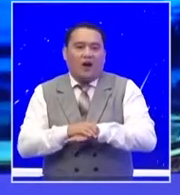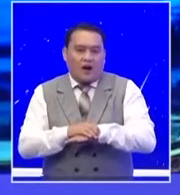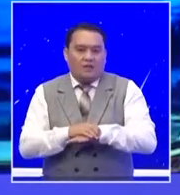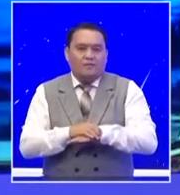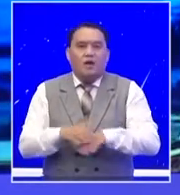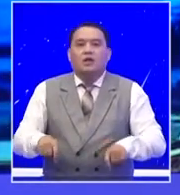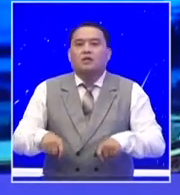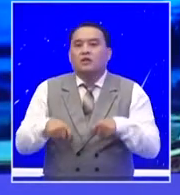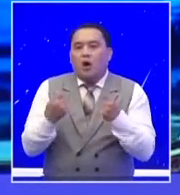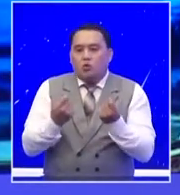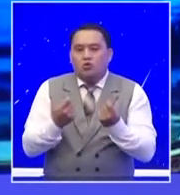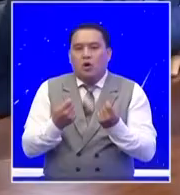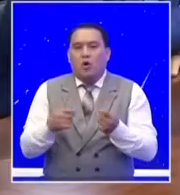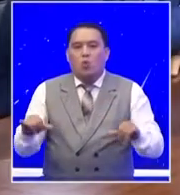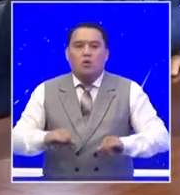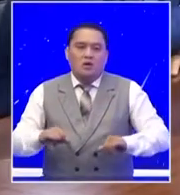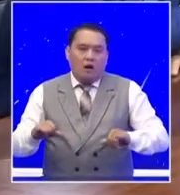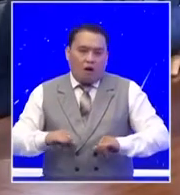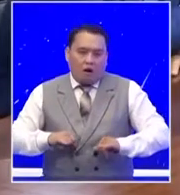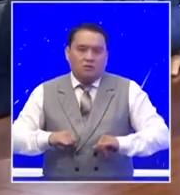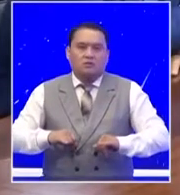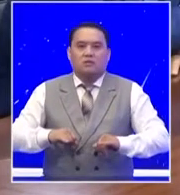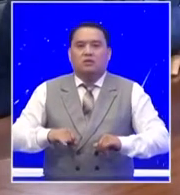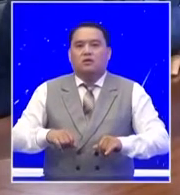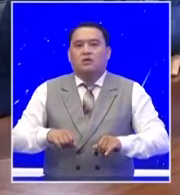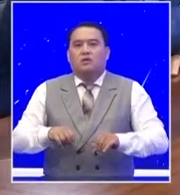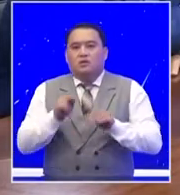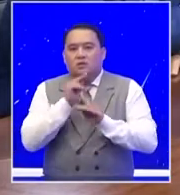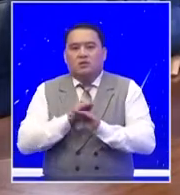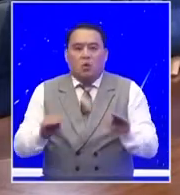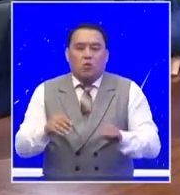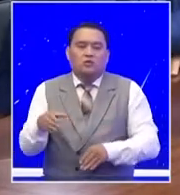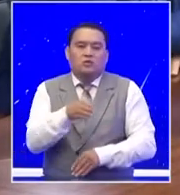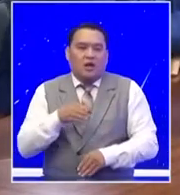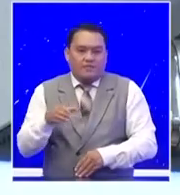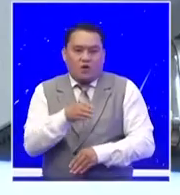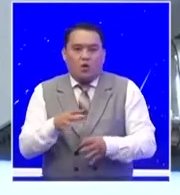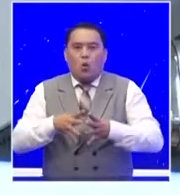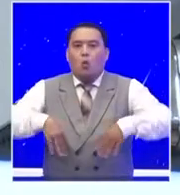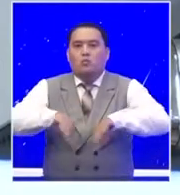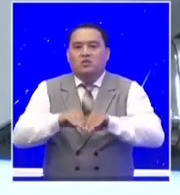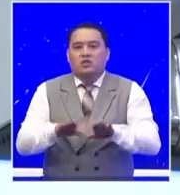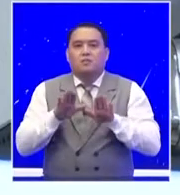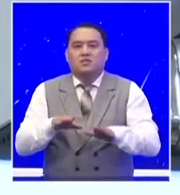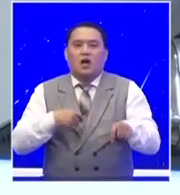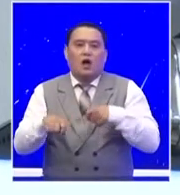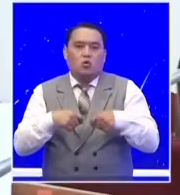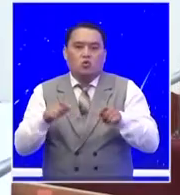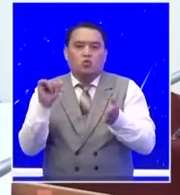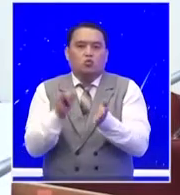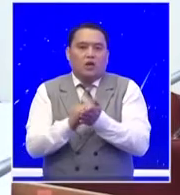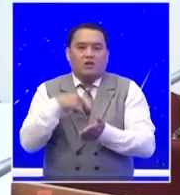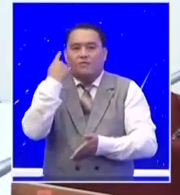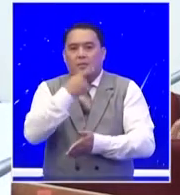тысяч фактов. В числе нарушений мелкое хулиганство, нарушение тишины, распитие спиртных напитков общественных и торговля в